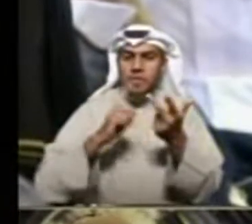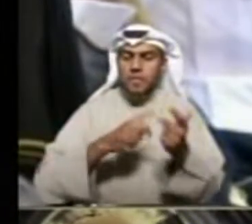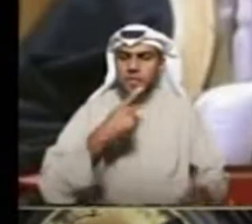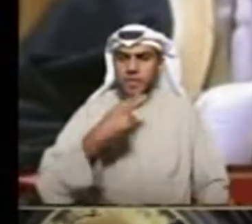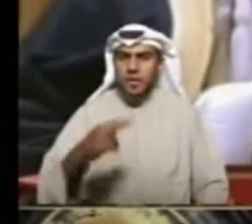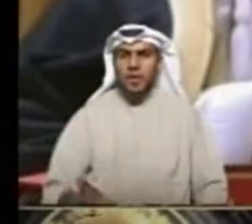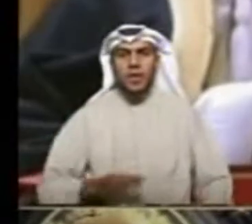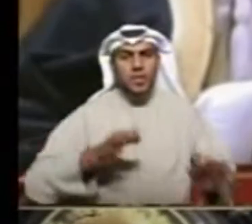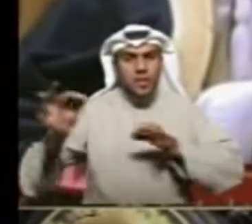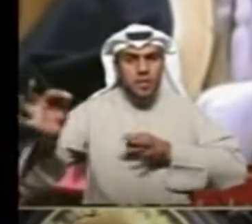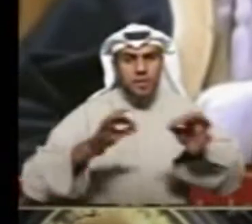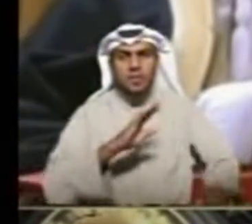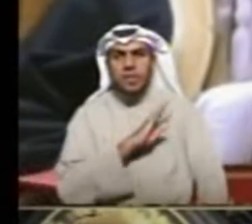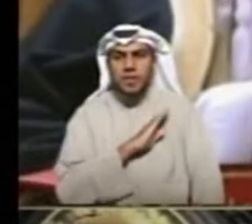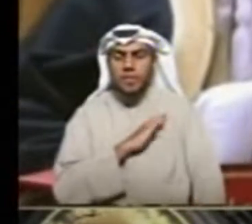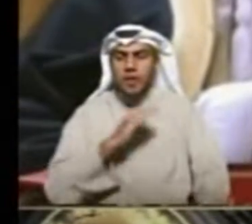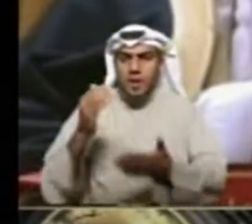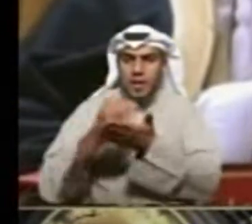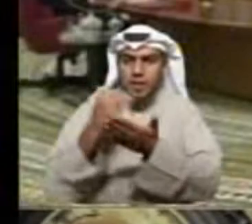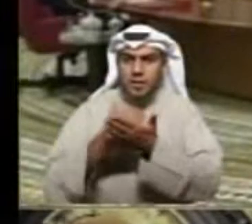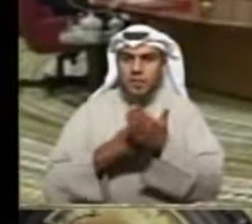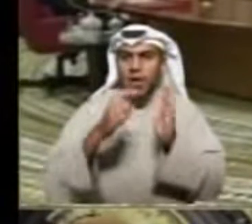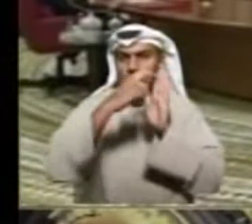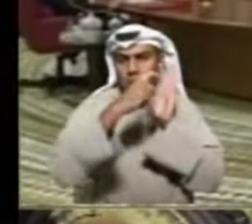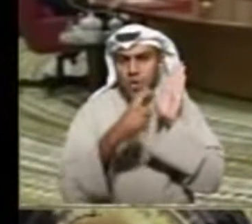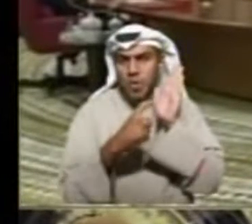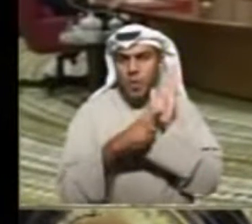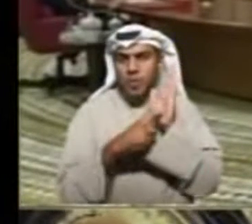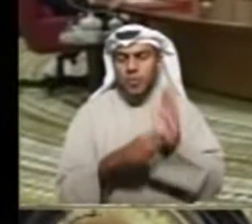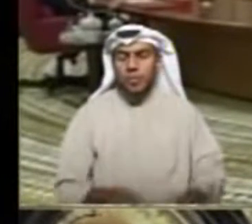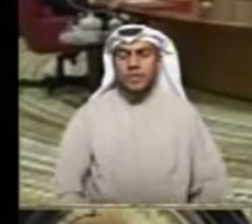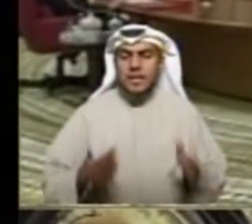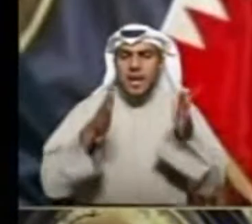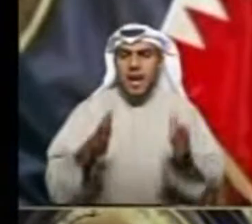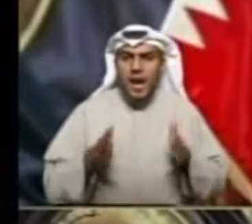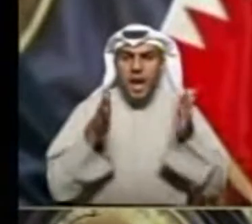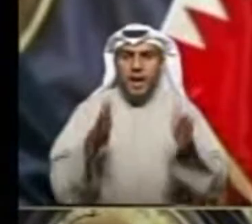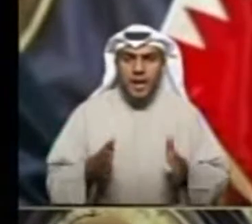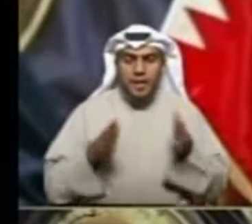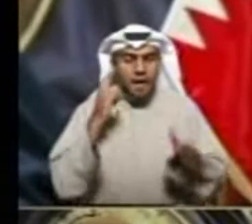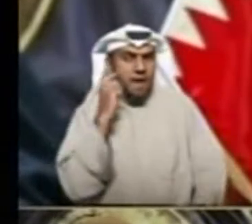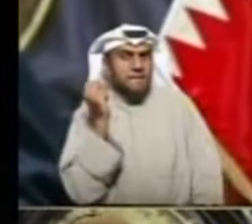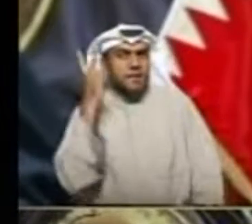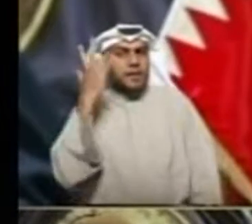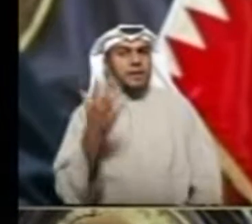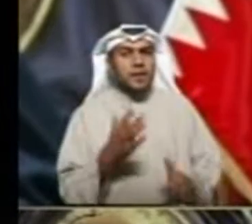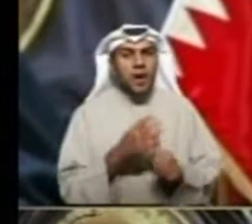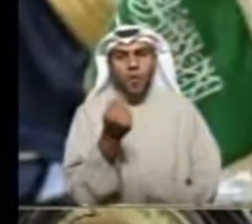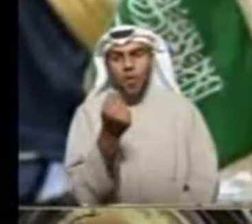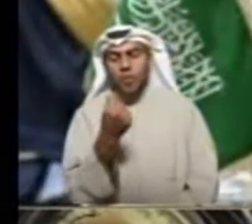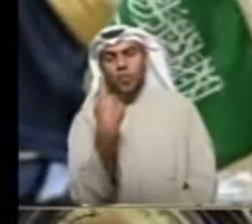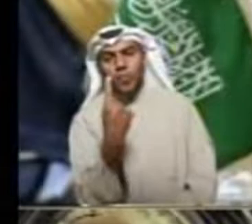والدفاع والاقتصادية والقانونية. مشروع السكك الحديدية بين دول المجلس ومشروع العملة